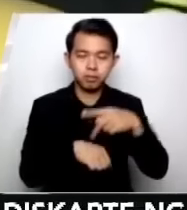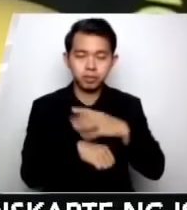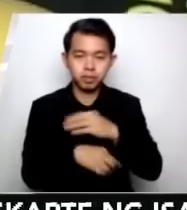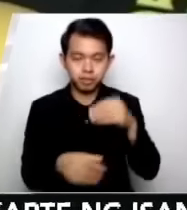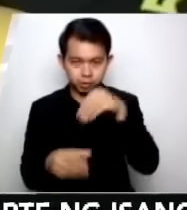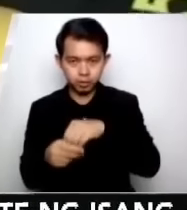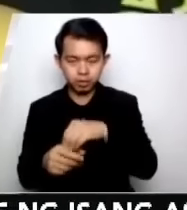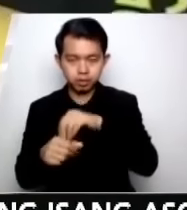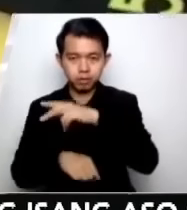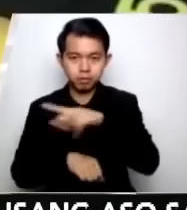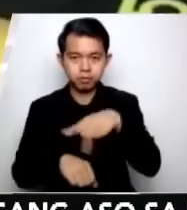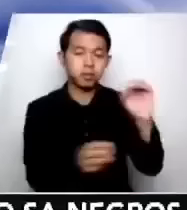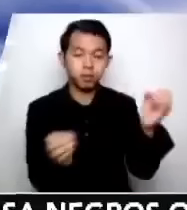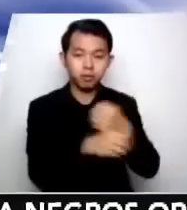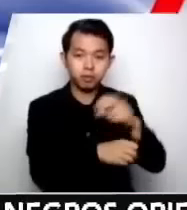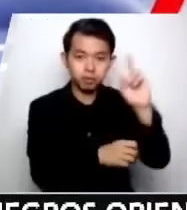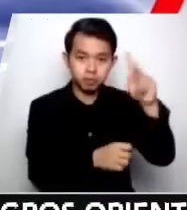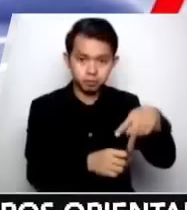OVP.